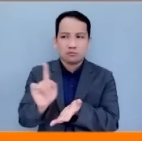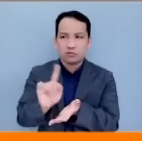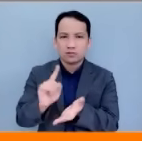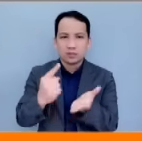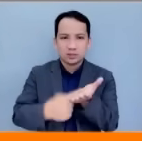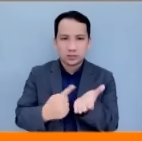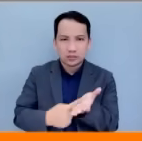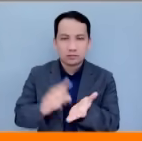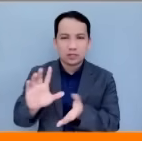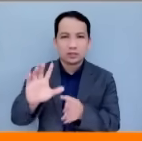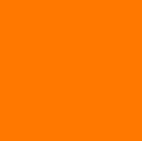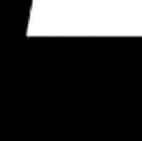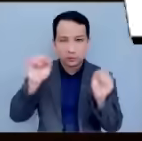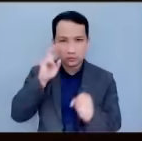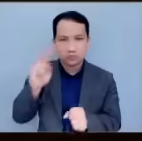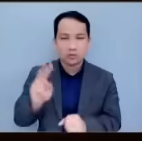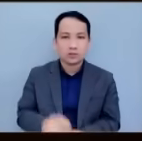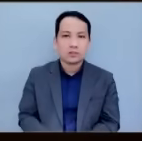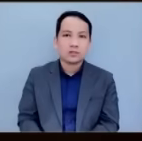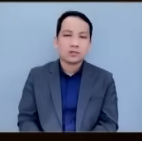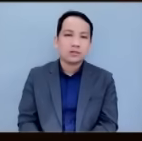dyan?